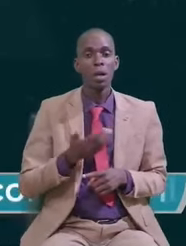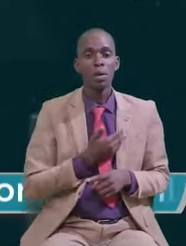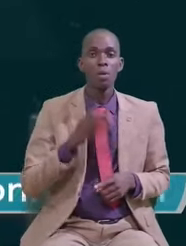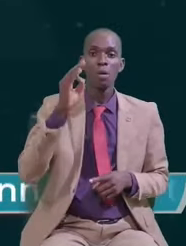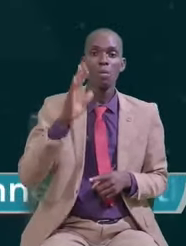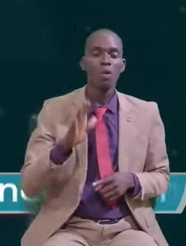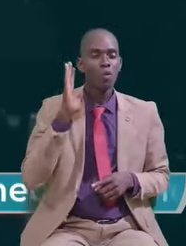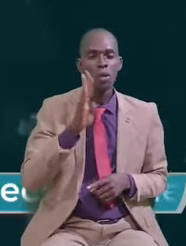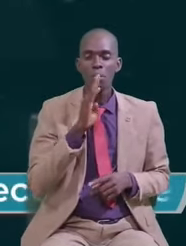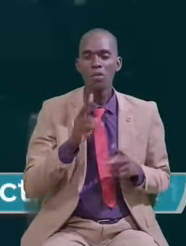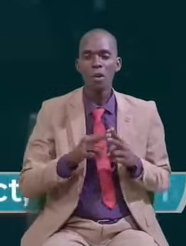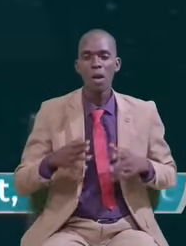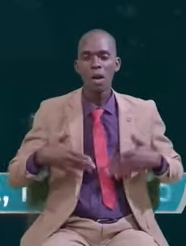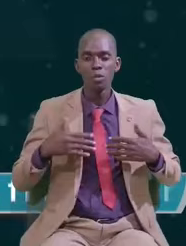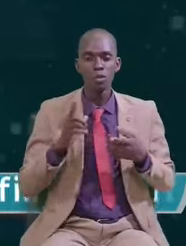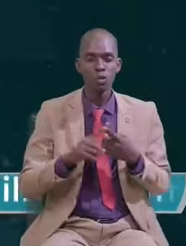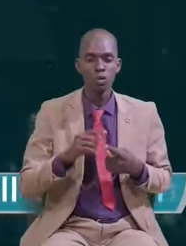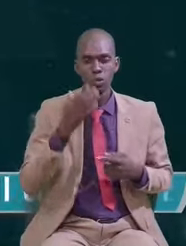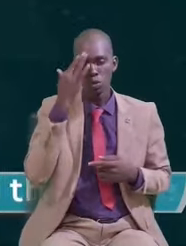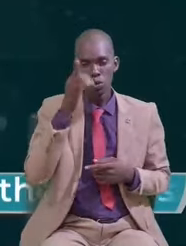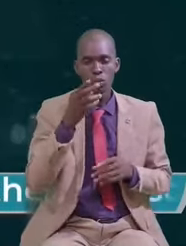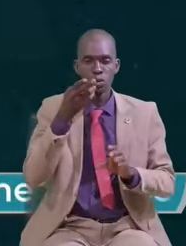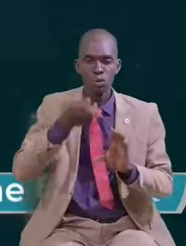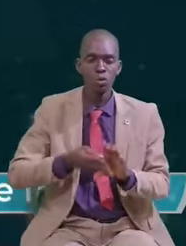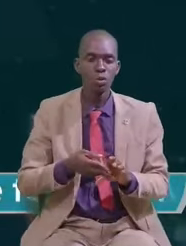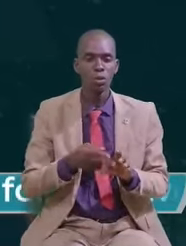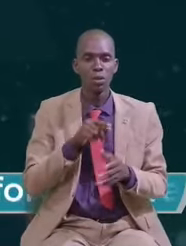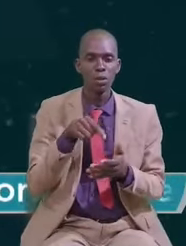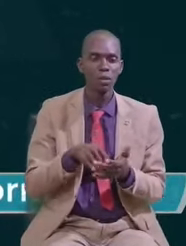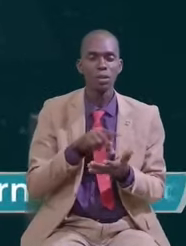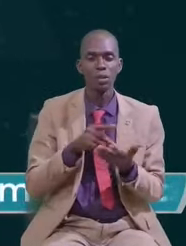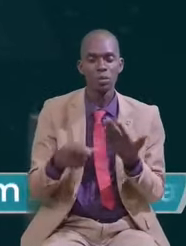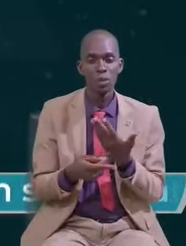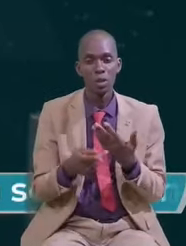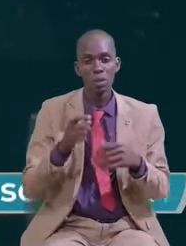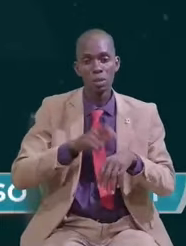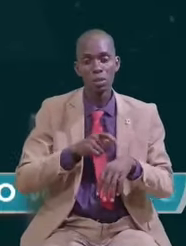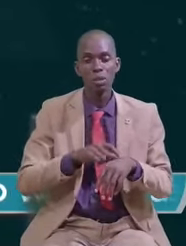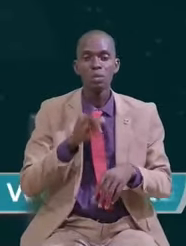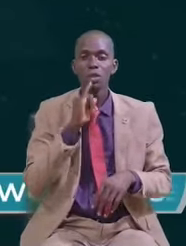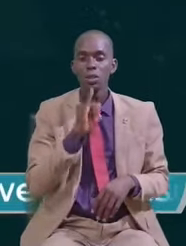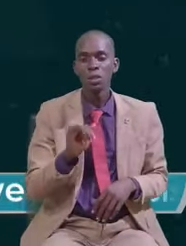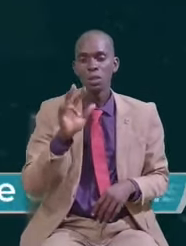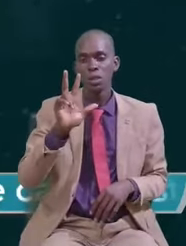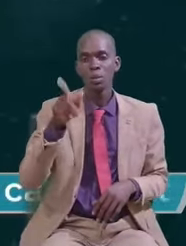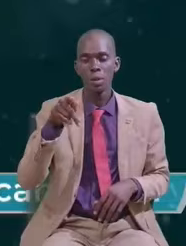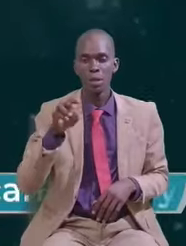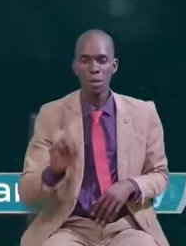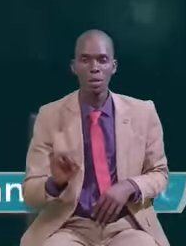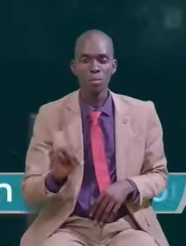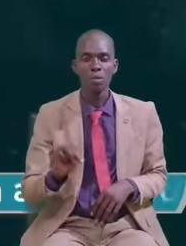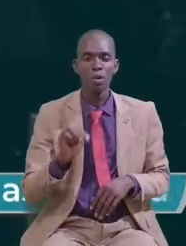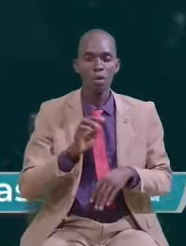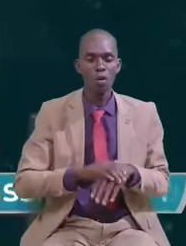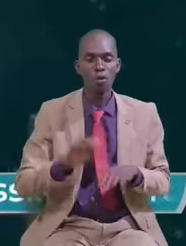Notre pasteur serait très content de vous voir prendre part à ce